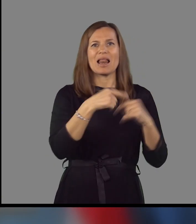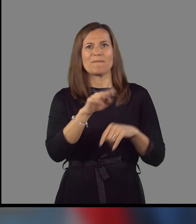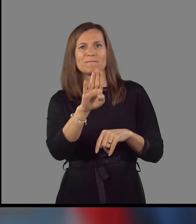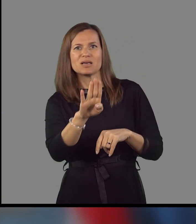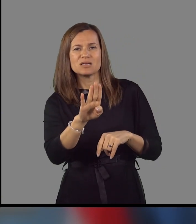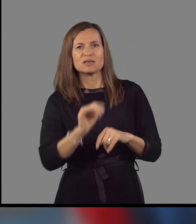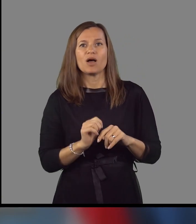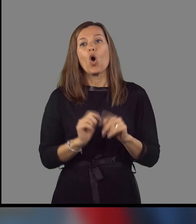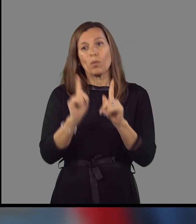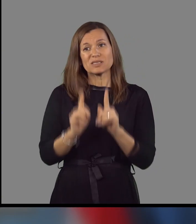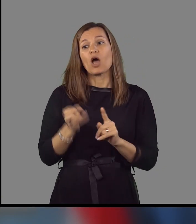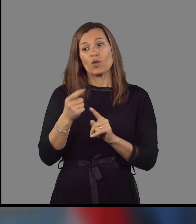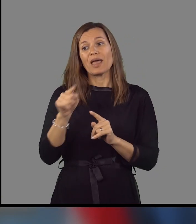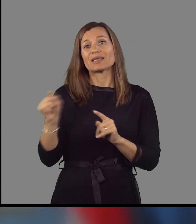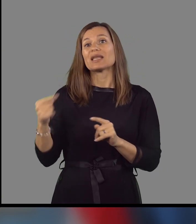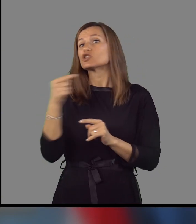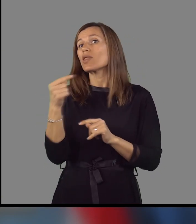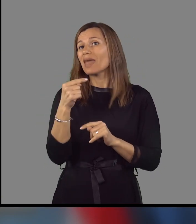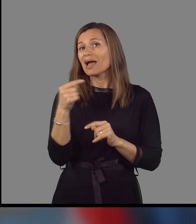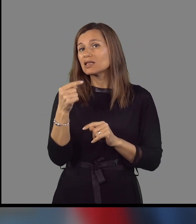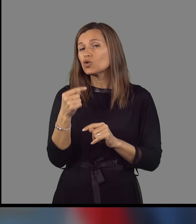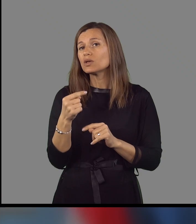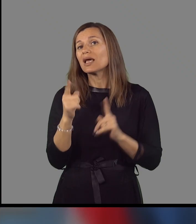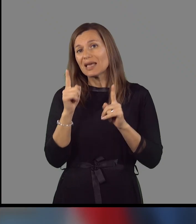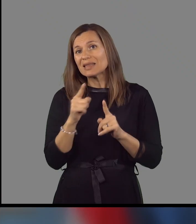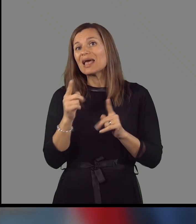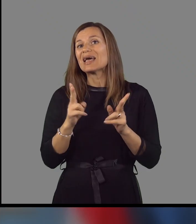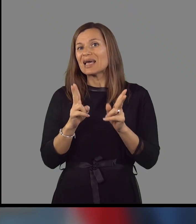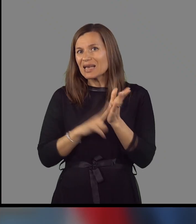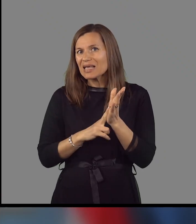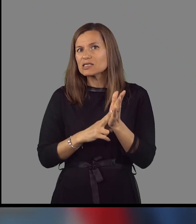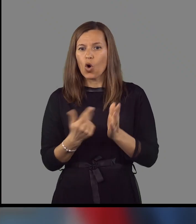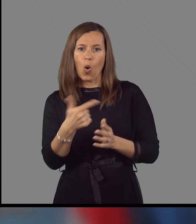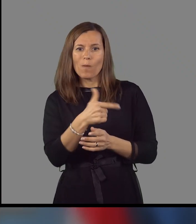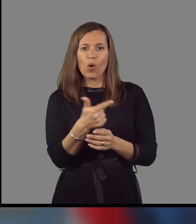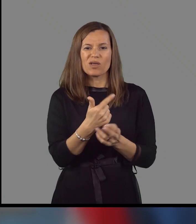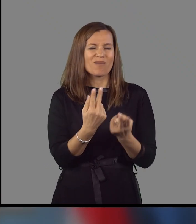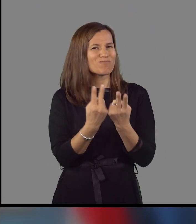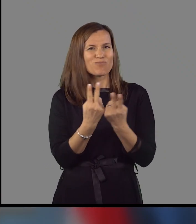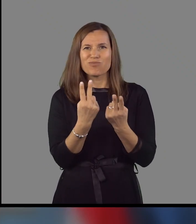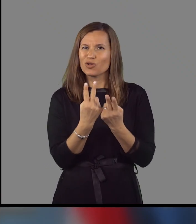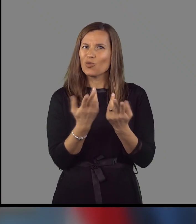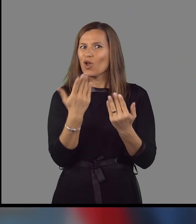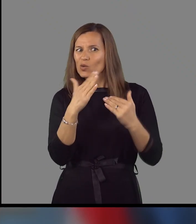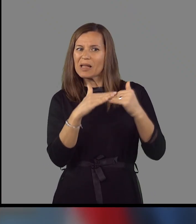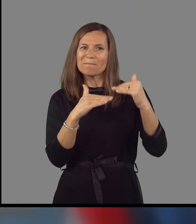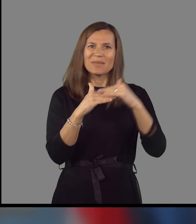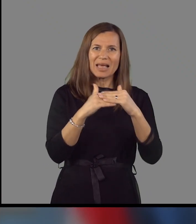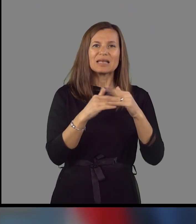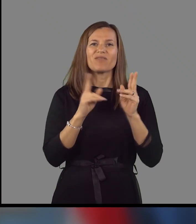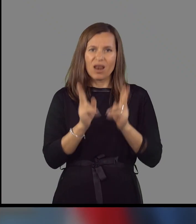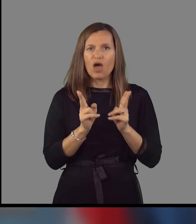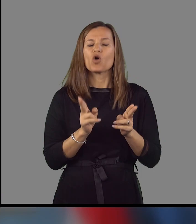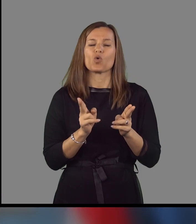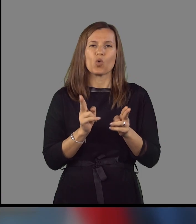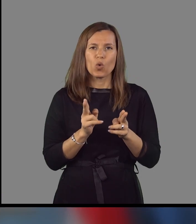B, vsekakor ostajajo nekateri, ki so negativni in res je, da se klinična slika teh okužb lahko prekriva.